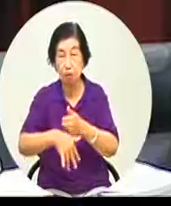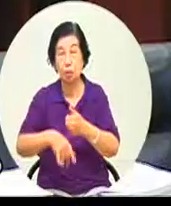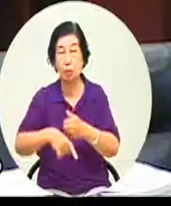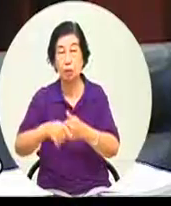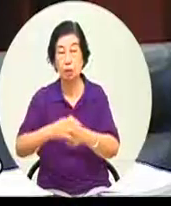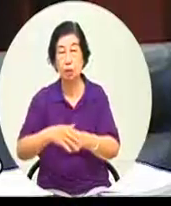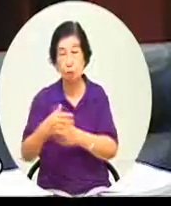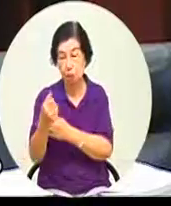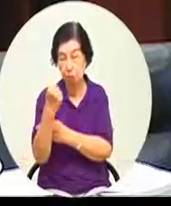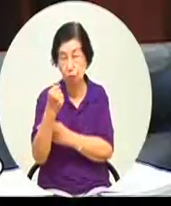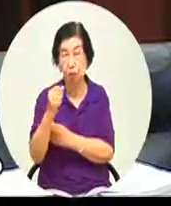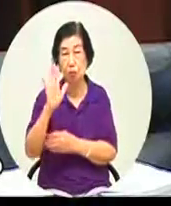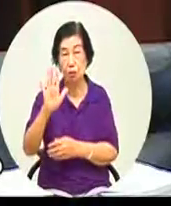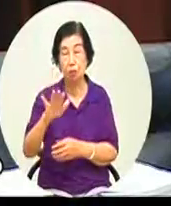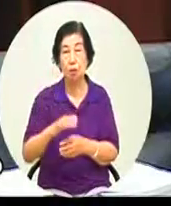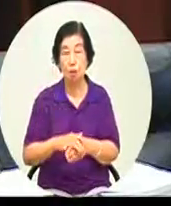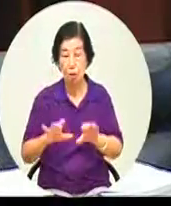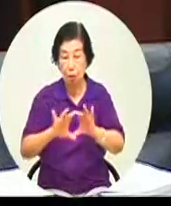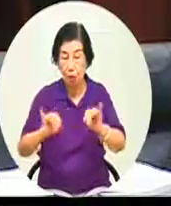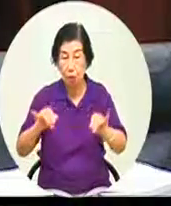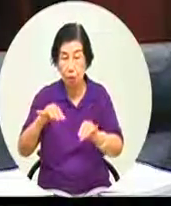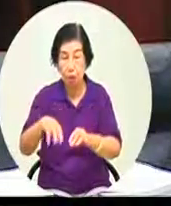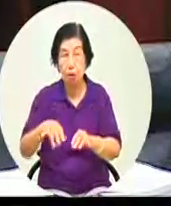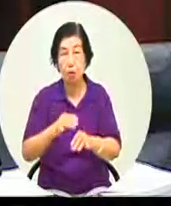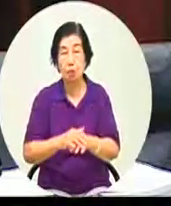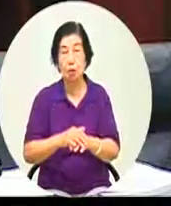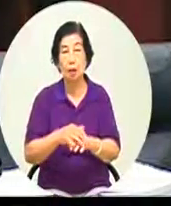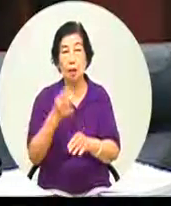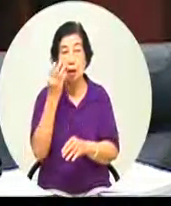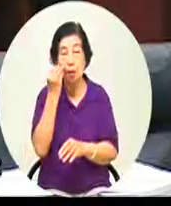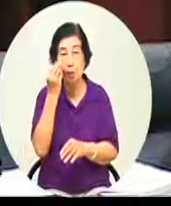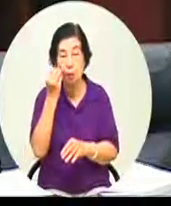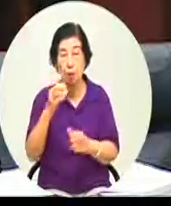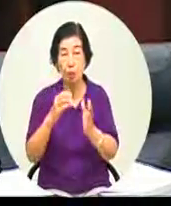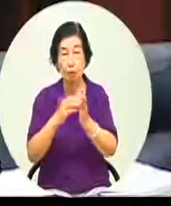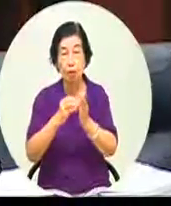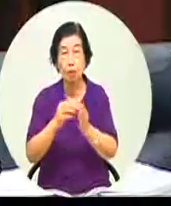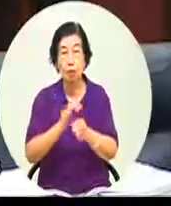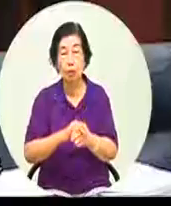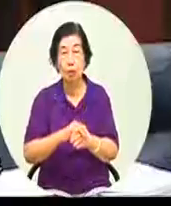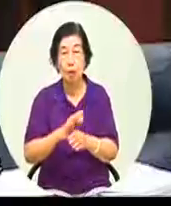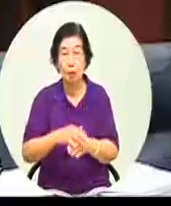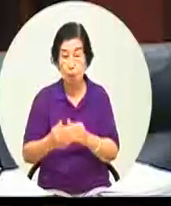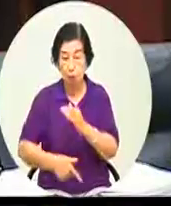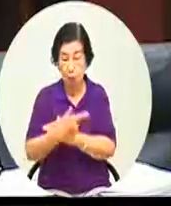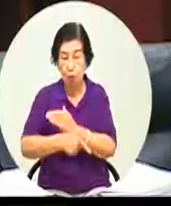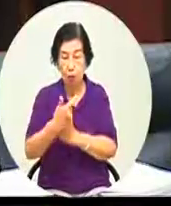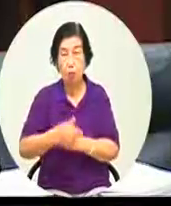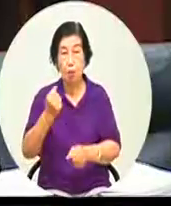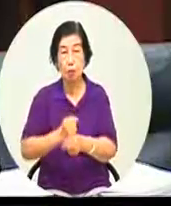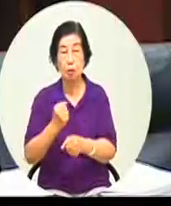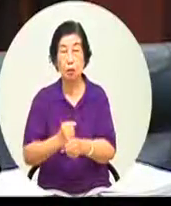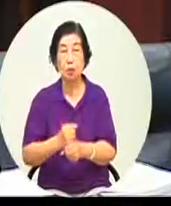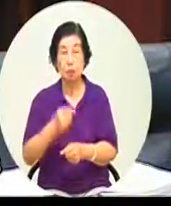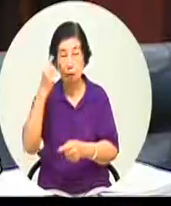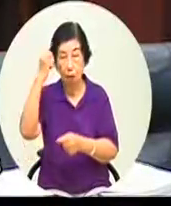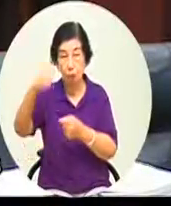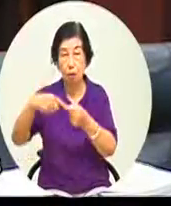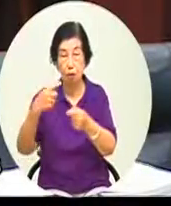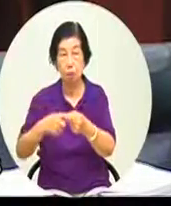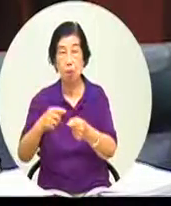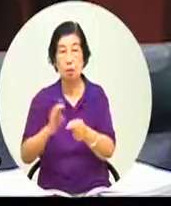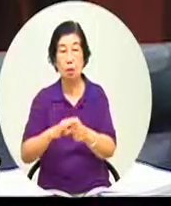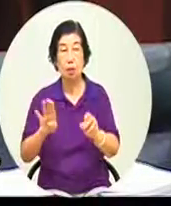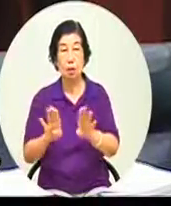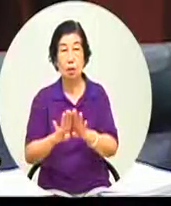按地方按个观光局一定有什么配套，一定要加紧脚步跟你做，因为明年就开始啊， 明